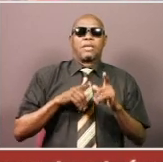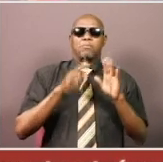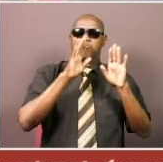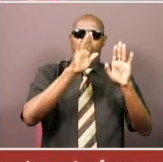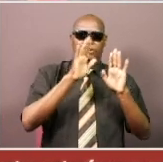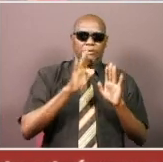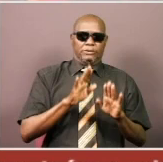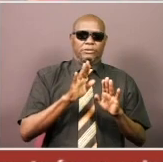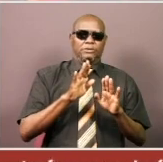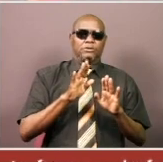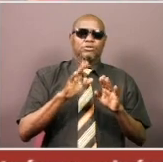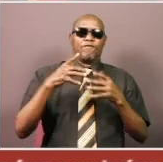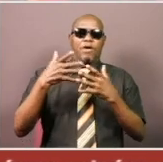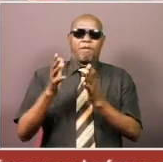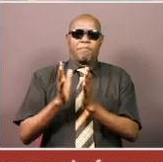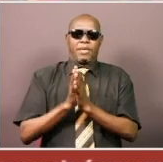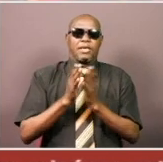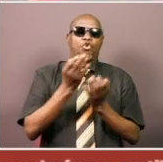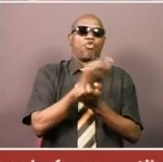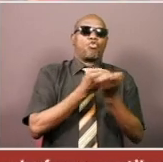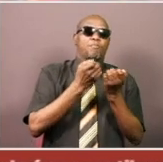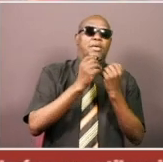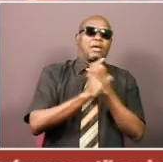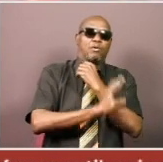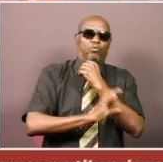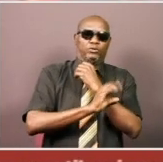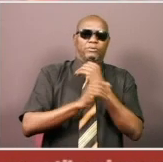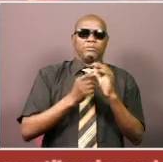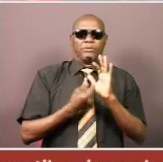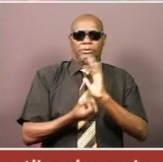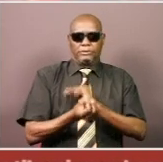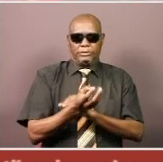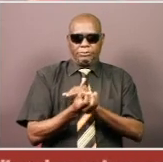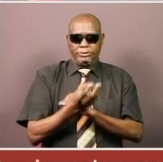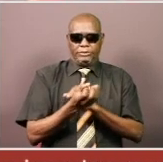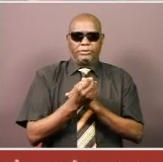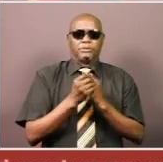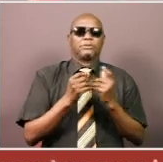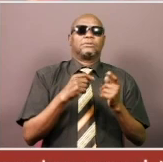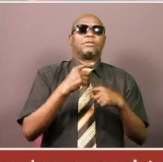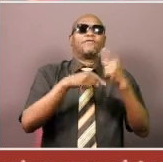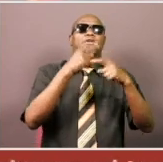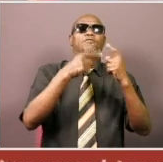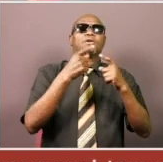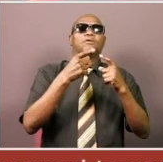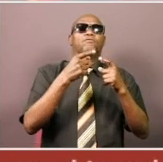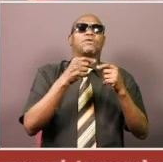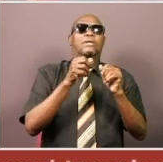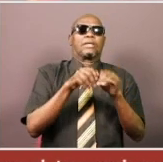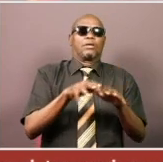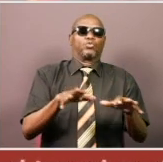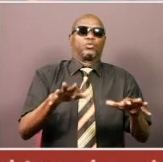kwa mafanikio ya jamii na uchumi wa nchi, huku akielezea kuwa maendeleo ya kimsingi yanaweza kuafikiwa